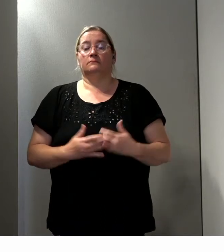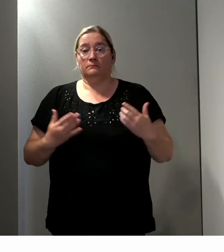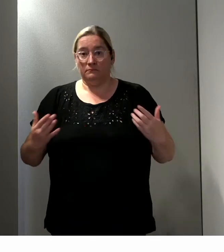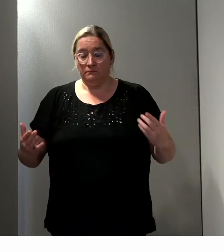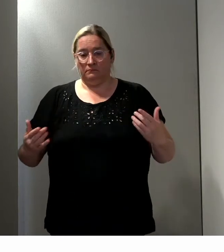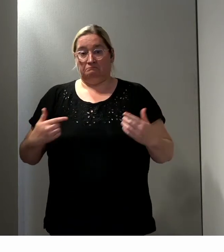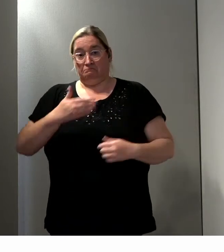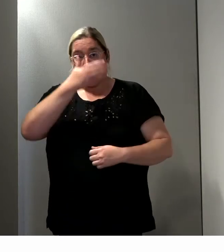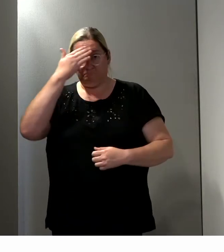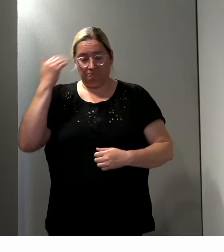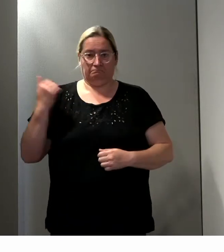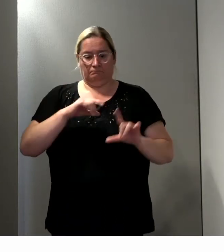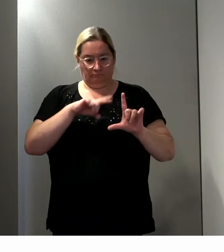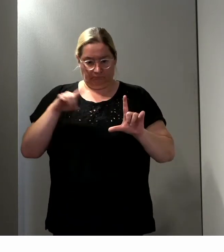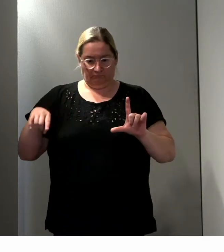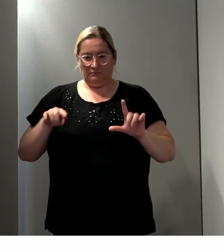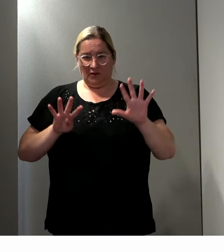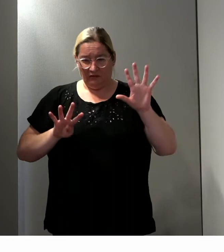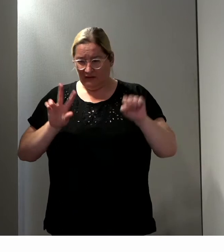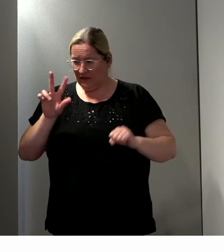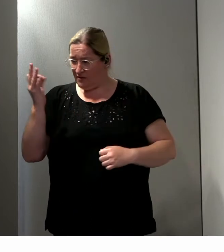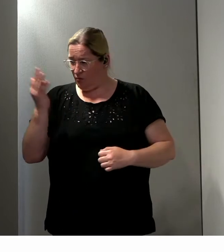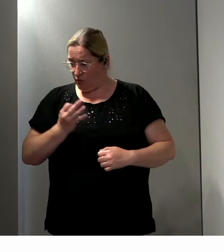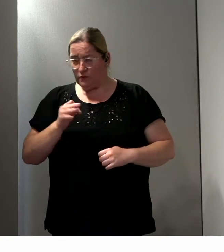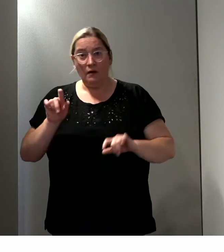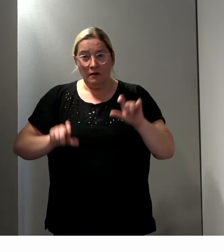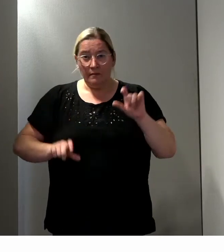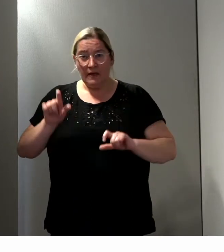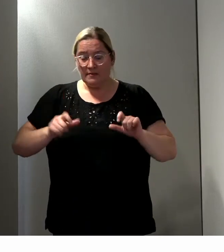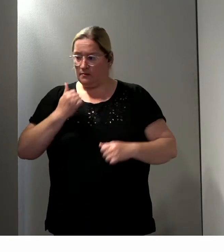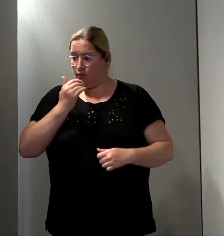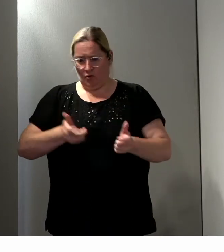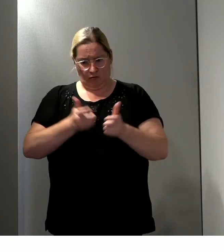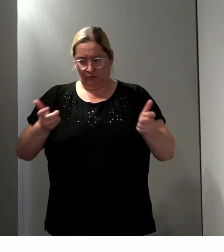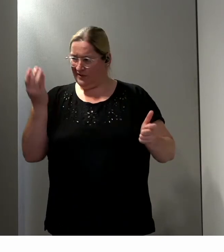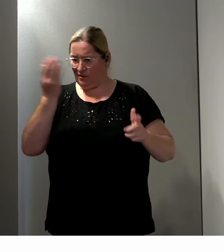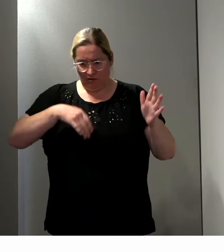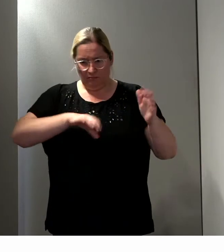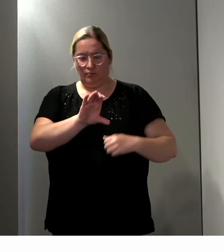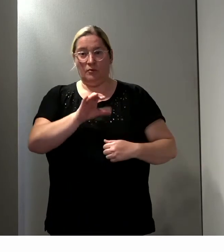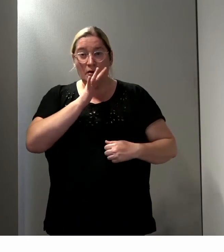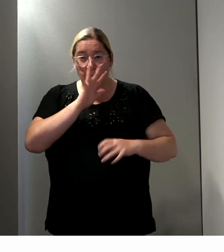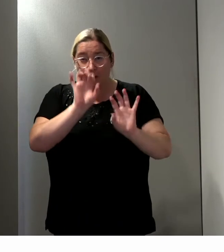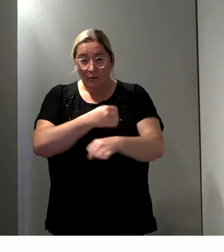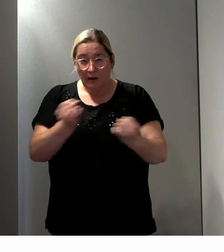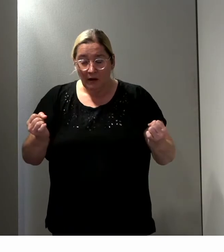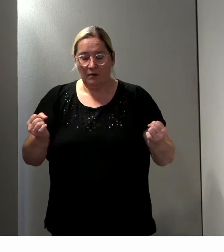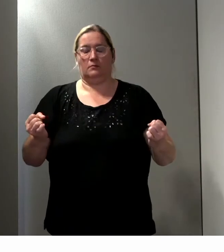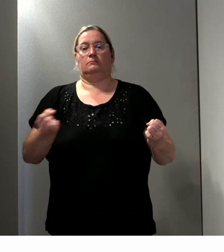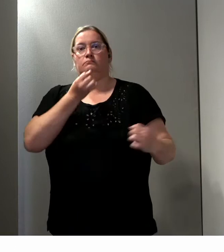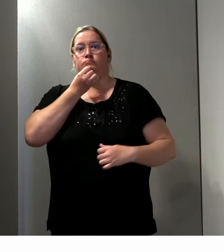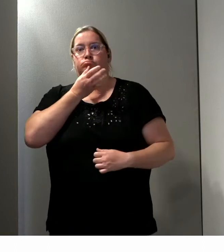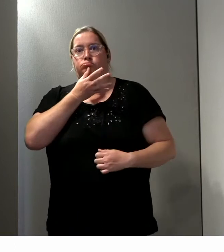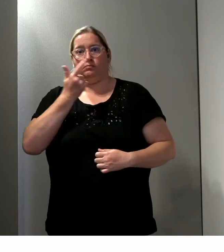de 93% de personnes qui ne pouvaient pas mettre au pot en fait, au départ de l'entrepreneuriat. Donc c'est